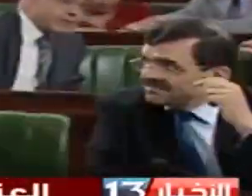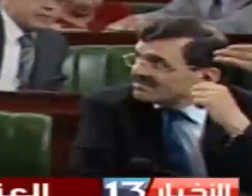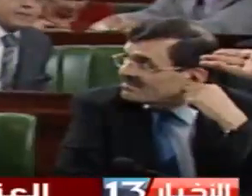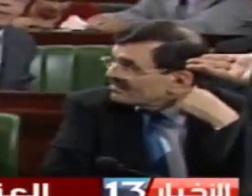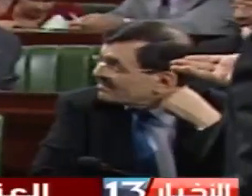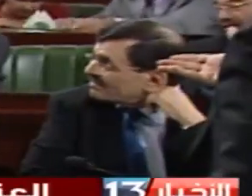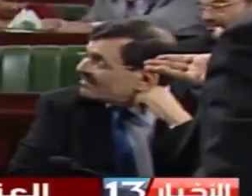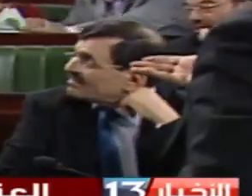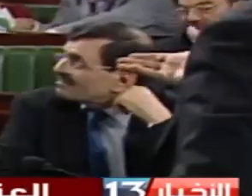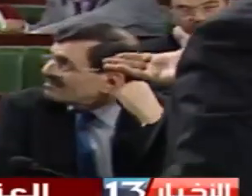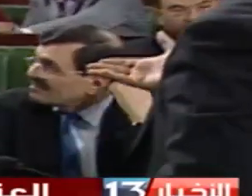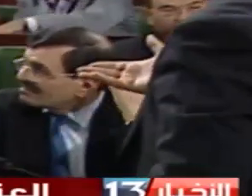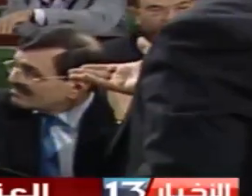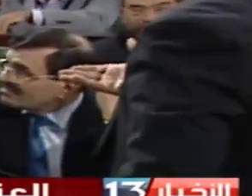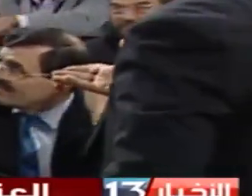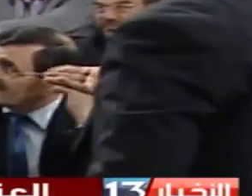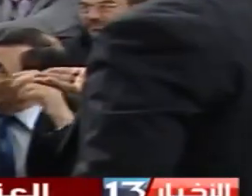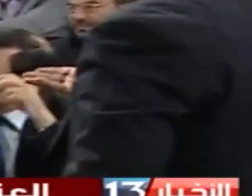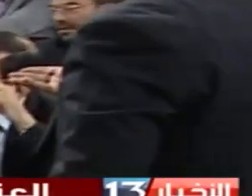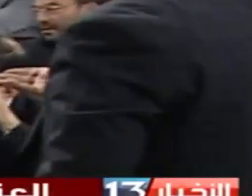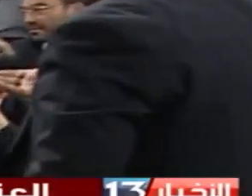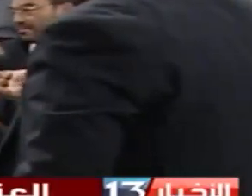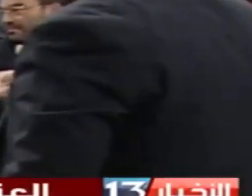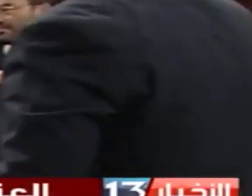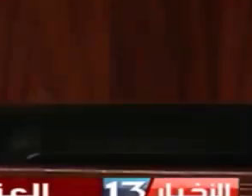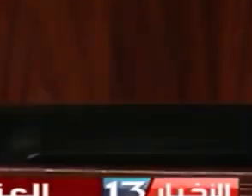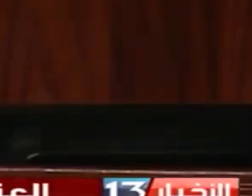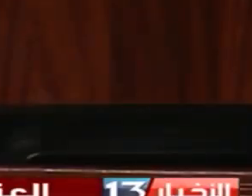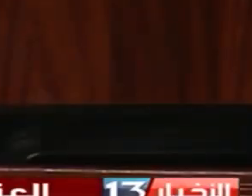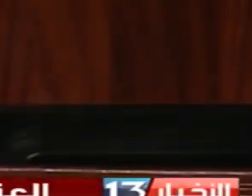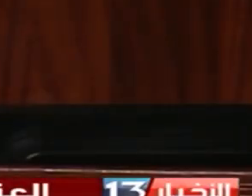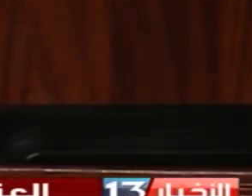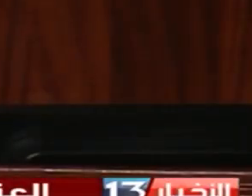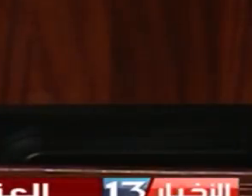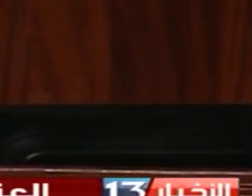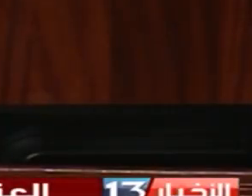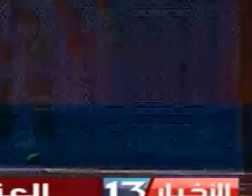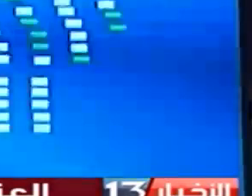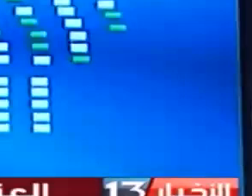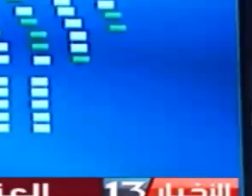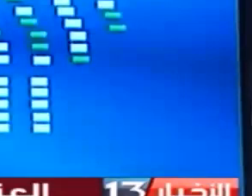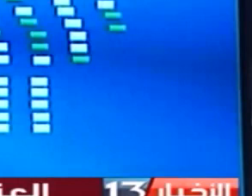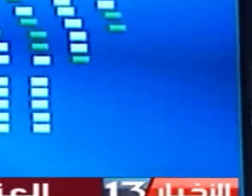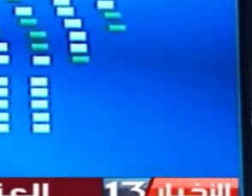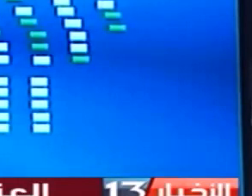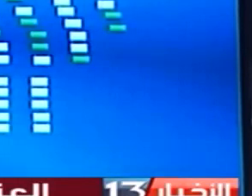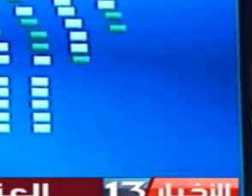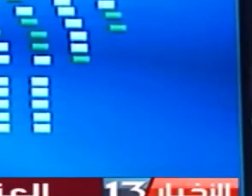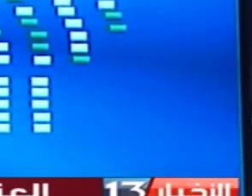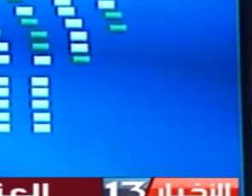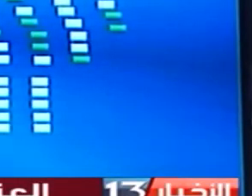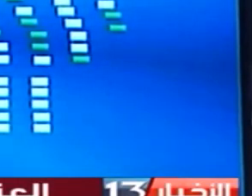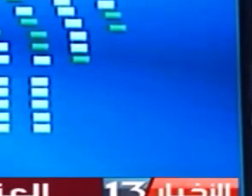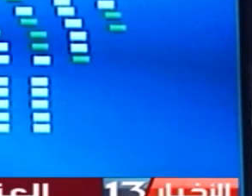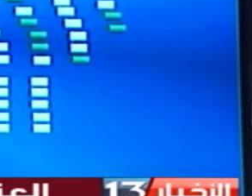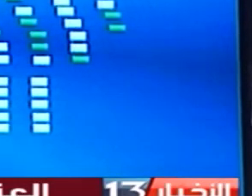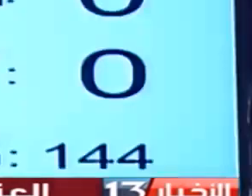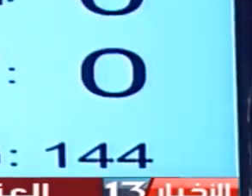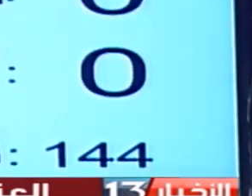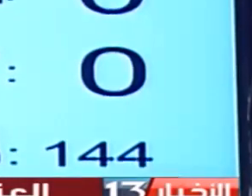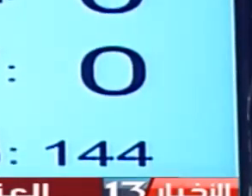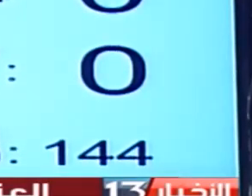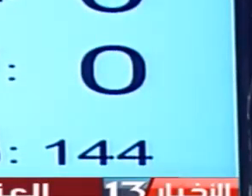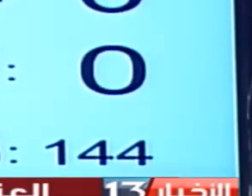مجلس النواب يصادق على مشروع القانون الاساسي لهيئه حقوق الانسان بكامل فصولهم الاثنين